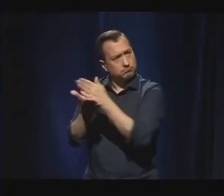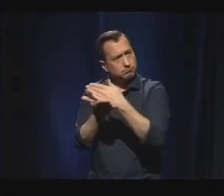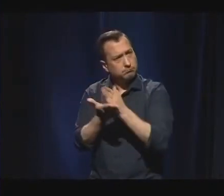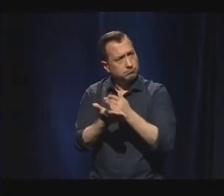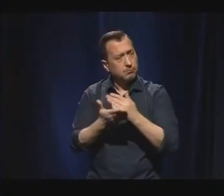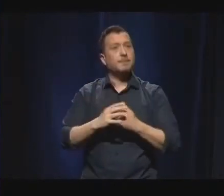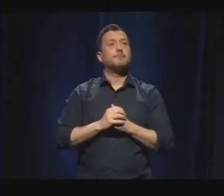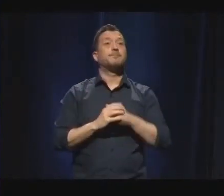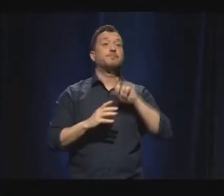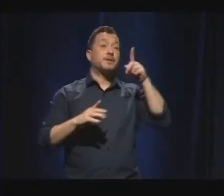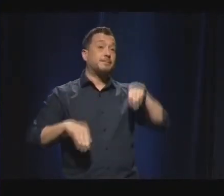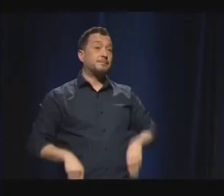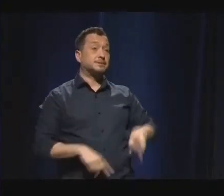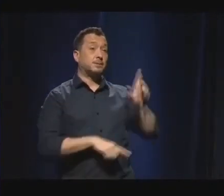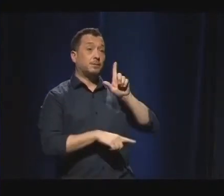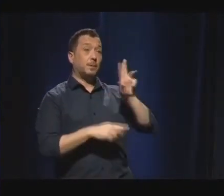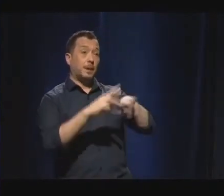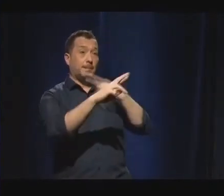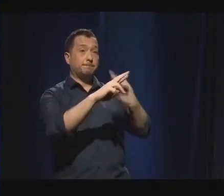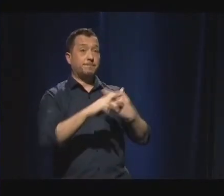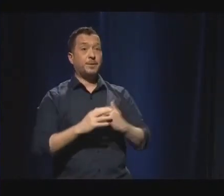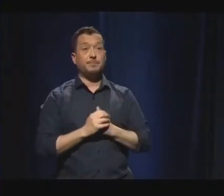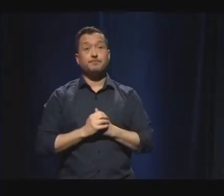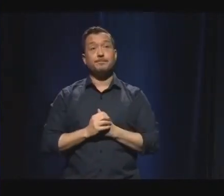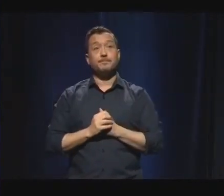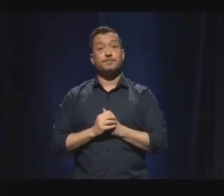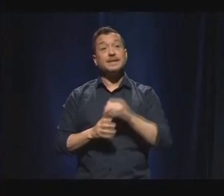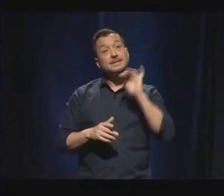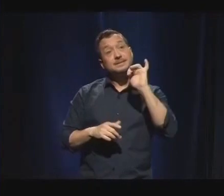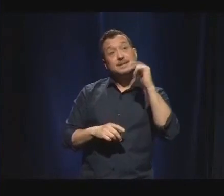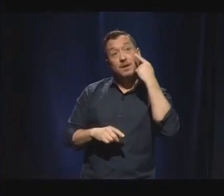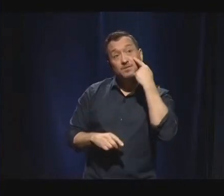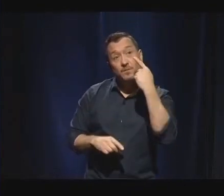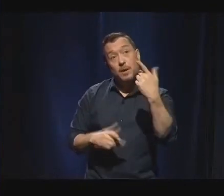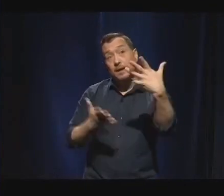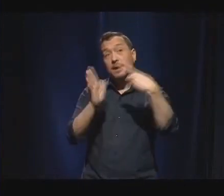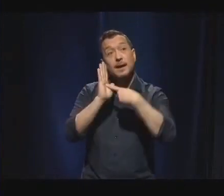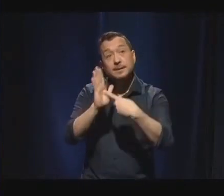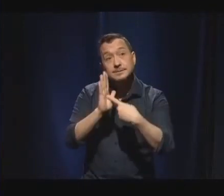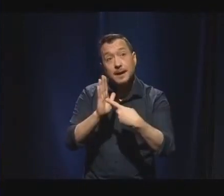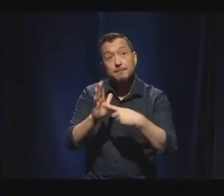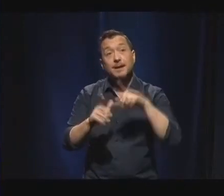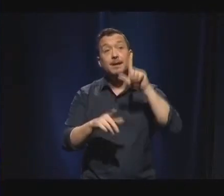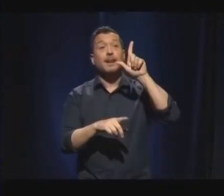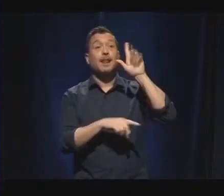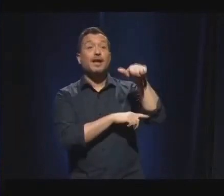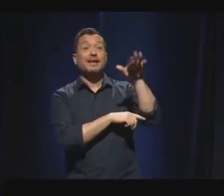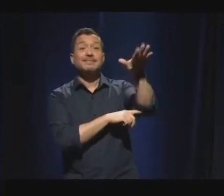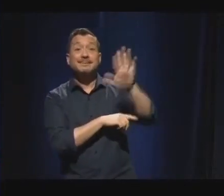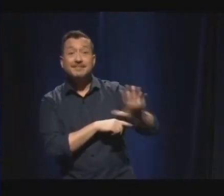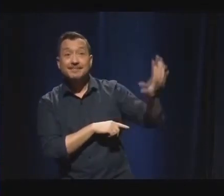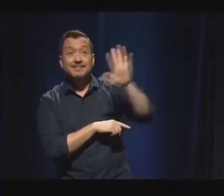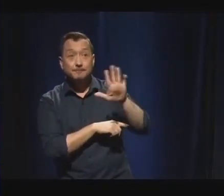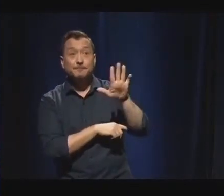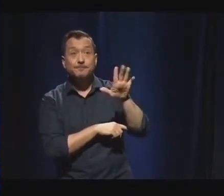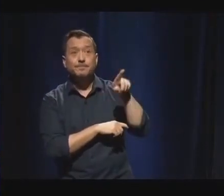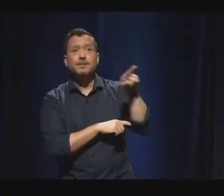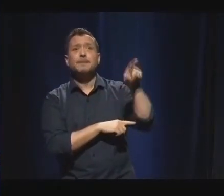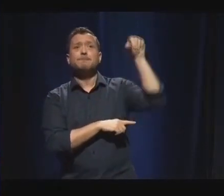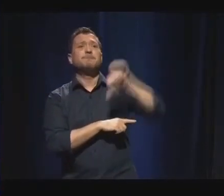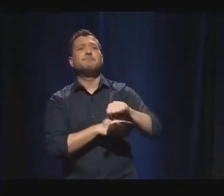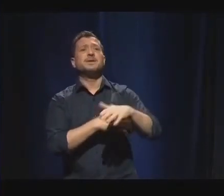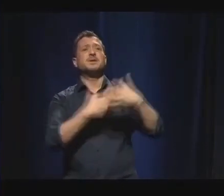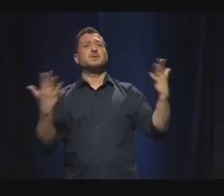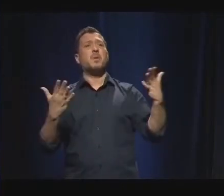façon détaillée les sous-régions, on voit, exemple, dans Laurentides, la sous-région qui est la plus affectée, c'est